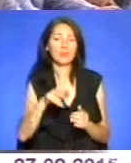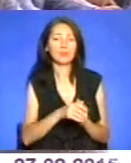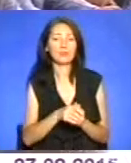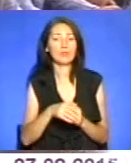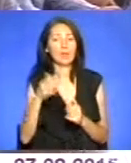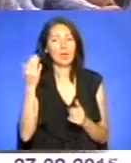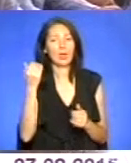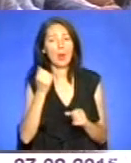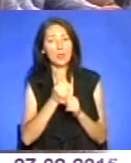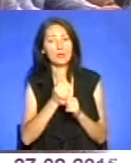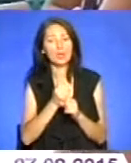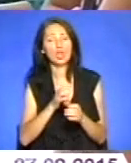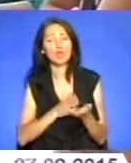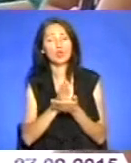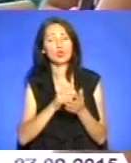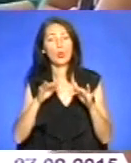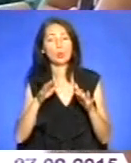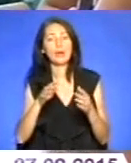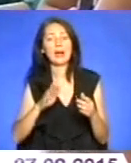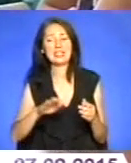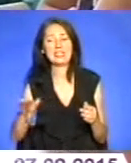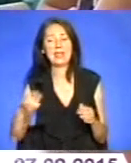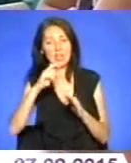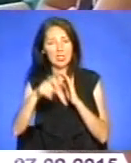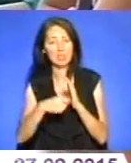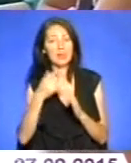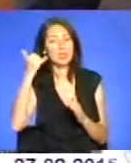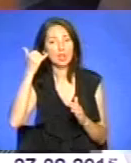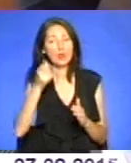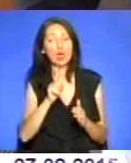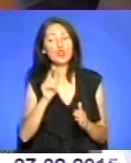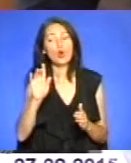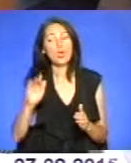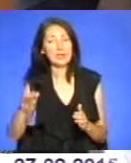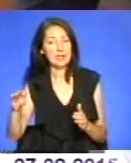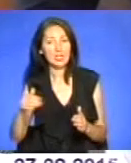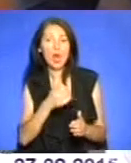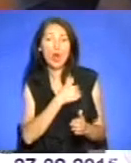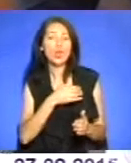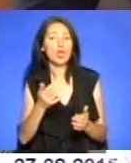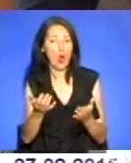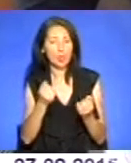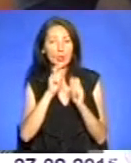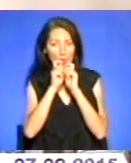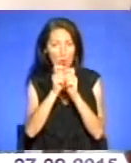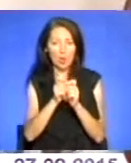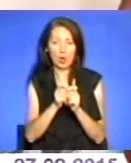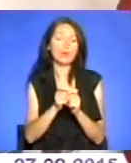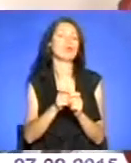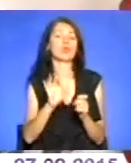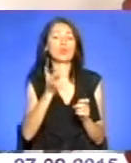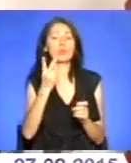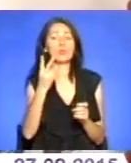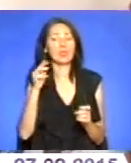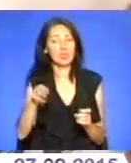працівники служби у справах дітей дізнавалися телефоном, що дитина хотіла б отримати у межах 2000 гривень. В облдержадміністрації Степан Барна